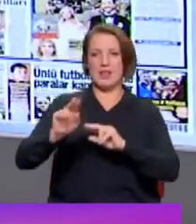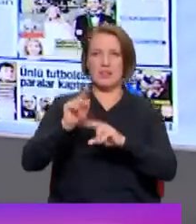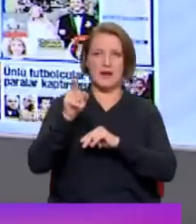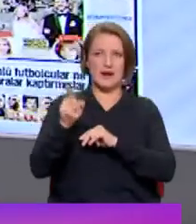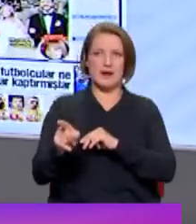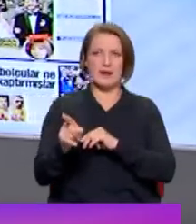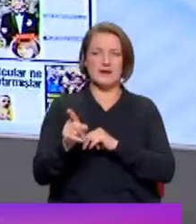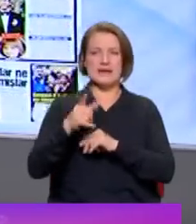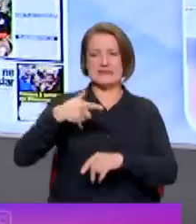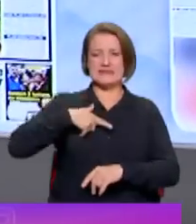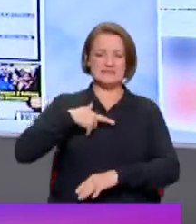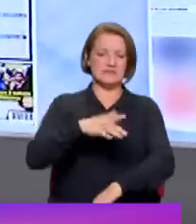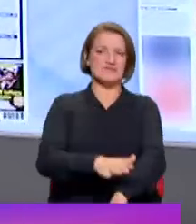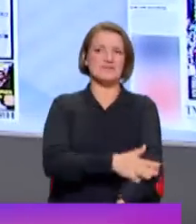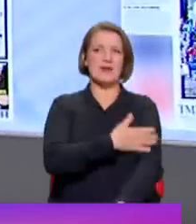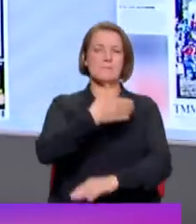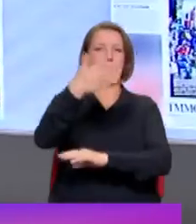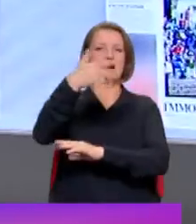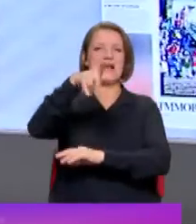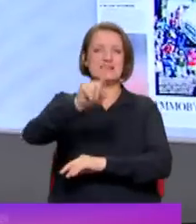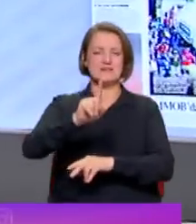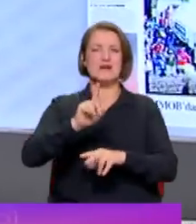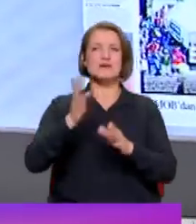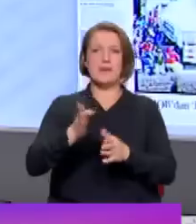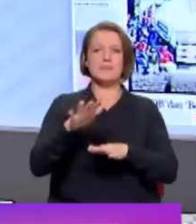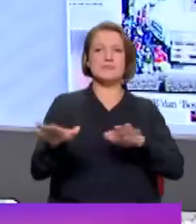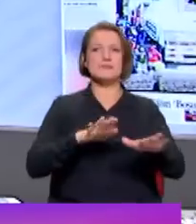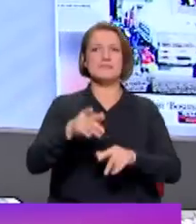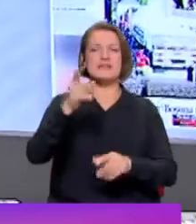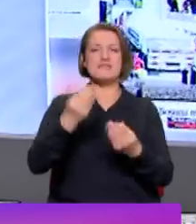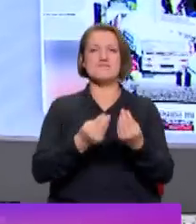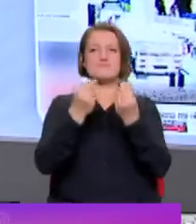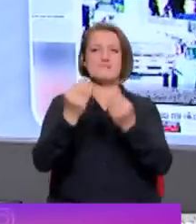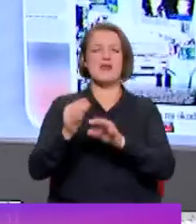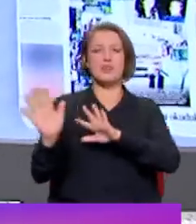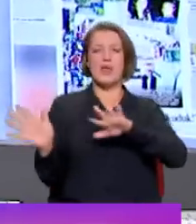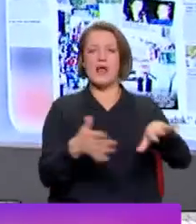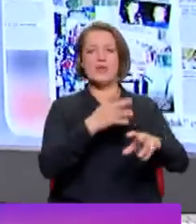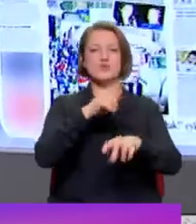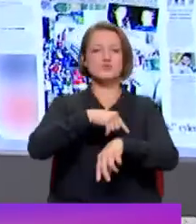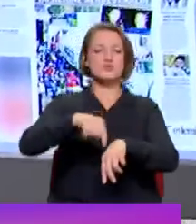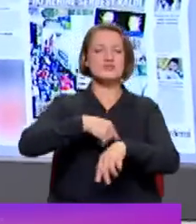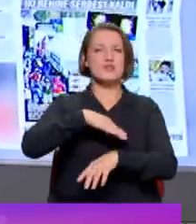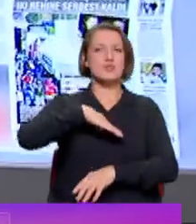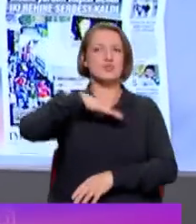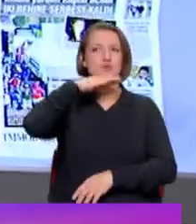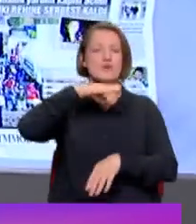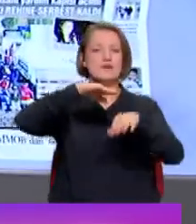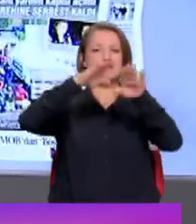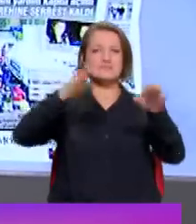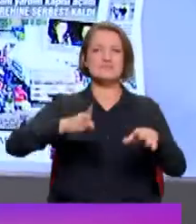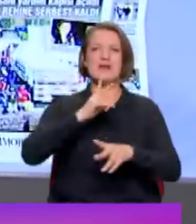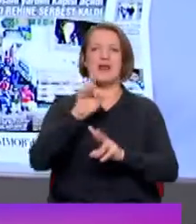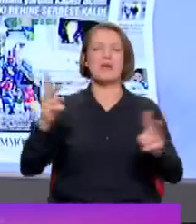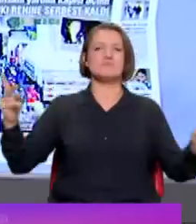kentteki İzmir Valiliği bayraklı'daki konteyner kentte depremzedelere verdiği tahliye süresinin dolması üzerine konteynerlerin